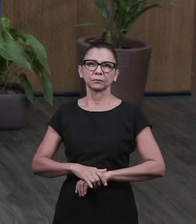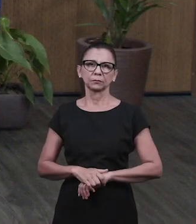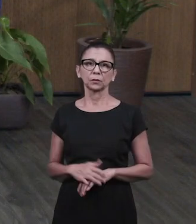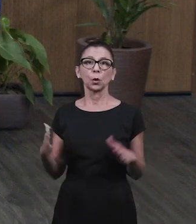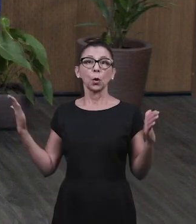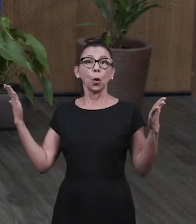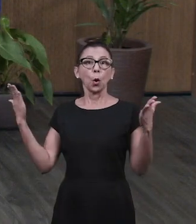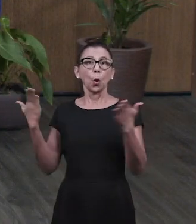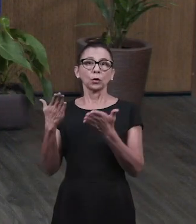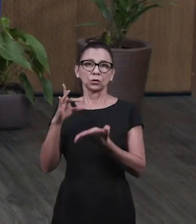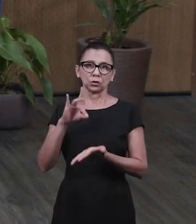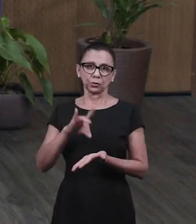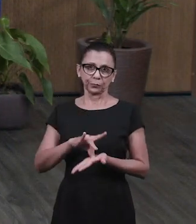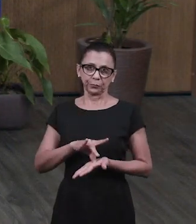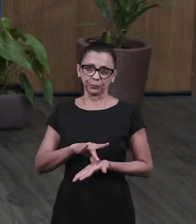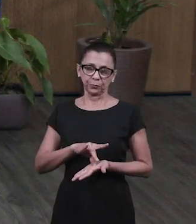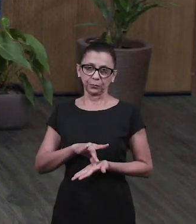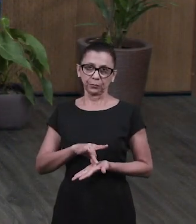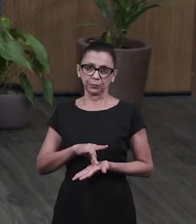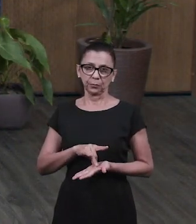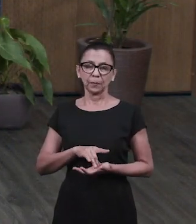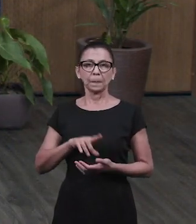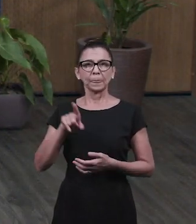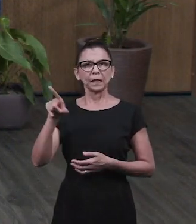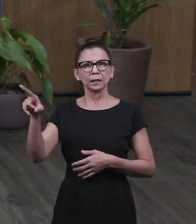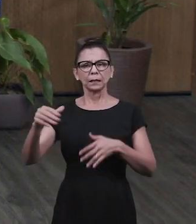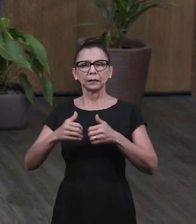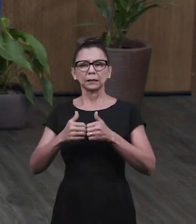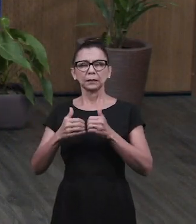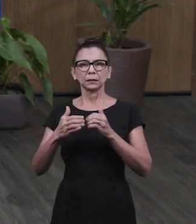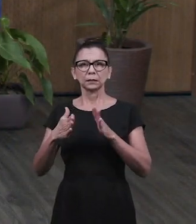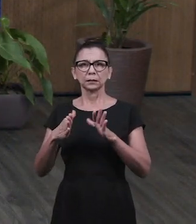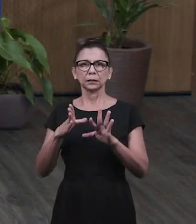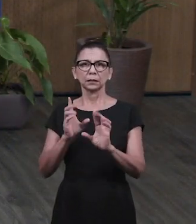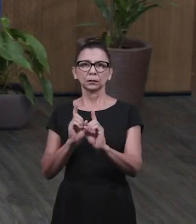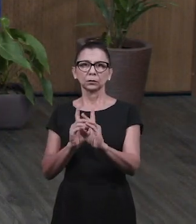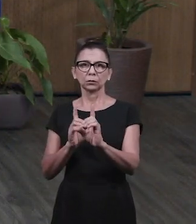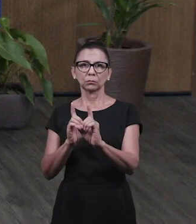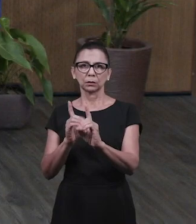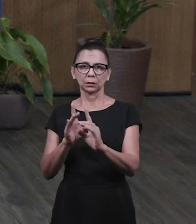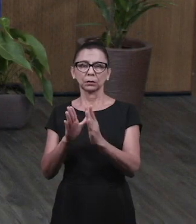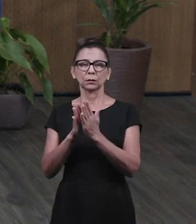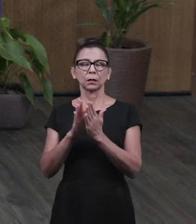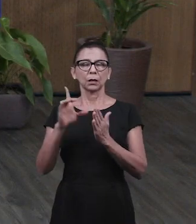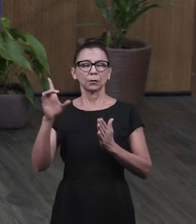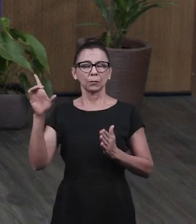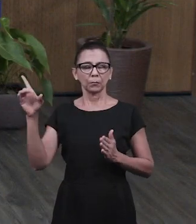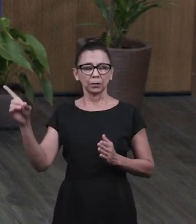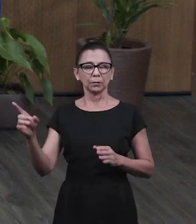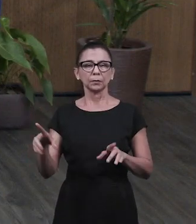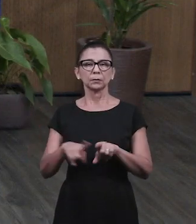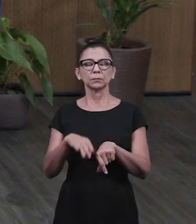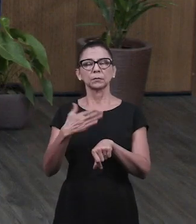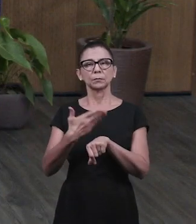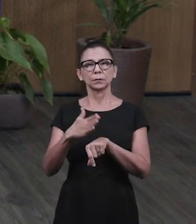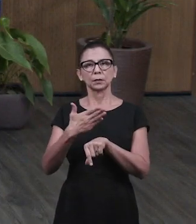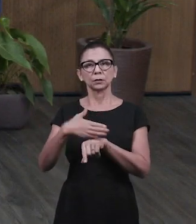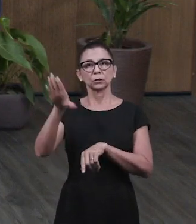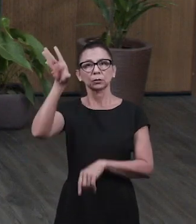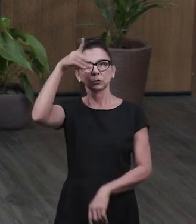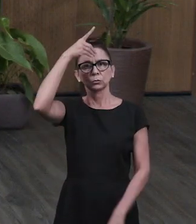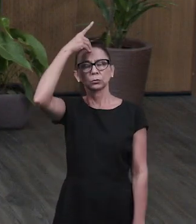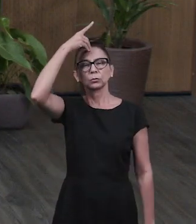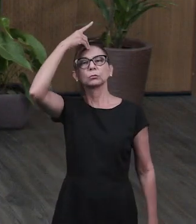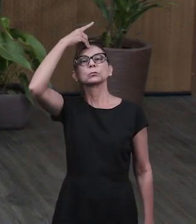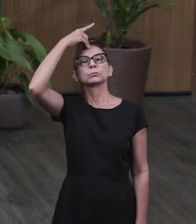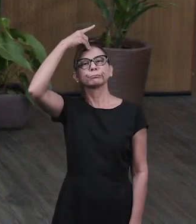ruines donc au jour d'aujourd'hui. Et dans cet endroit, il établit la doctrine biblique à propos